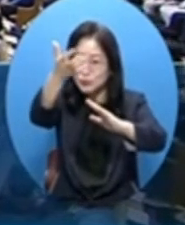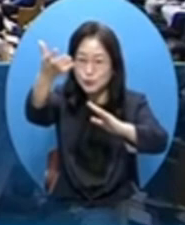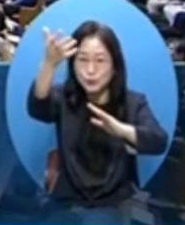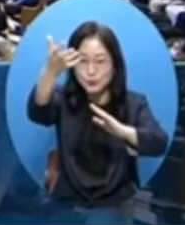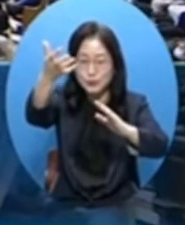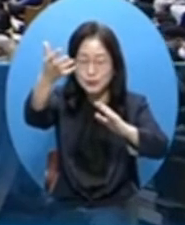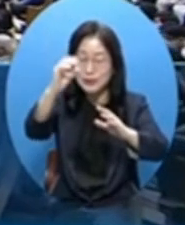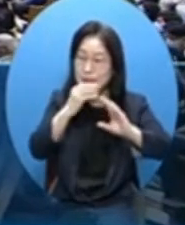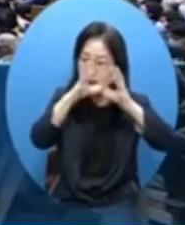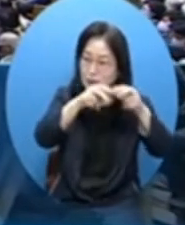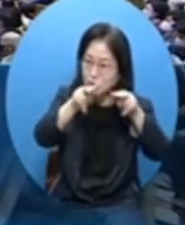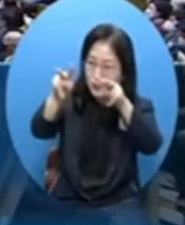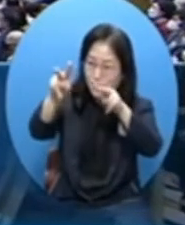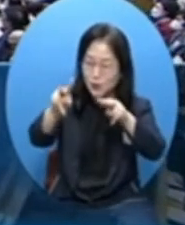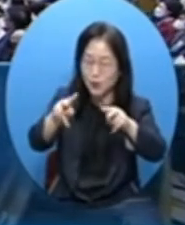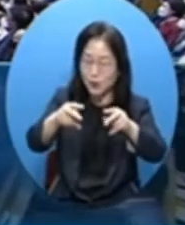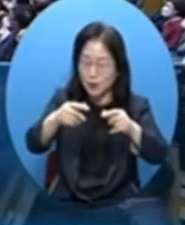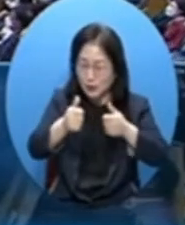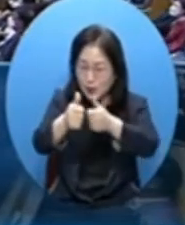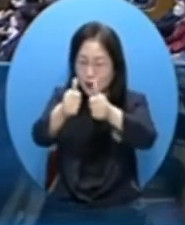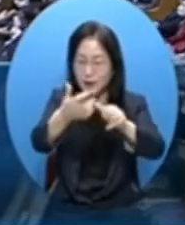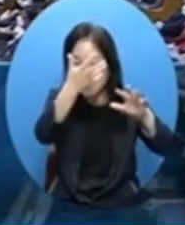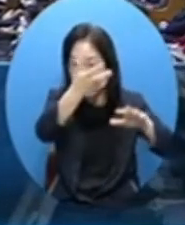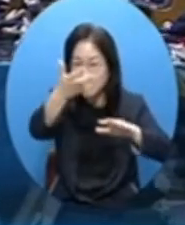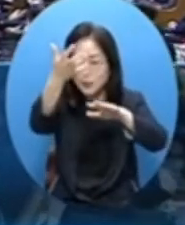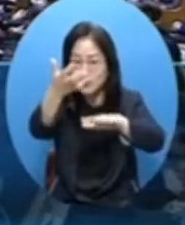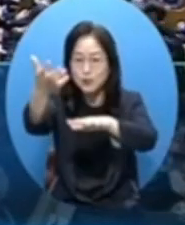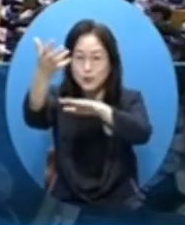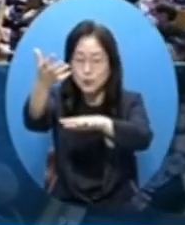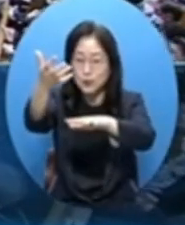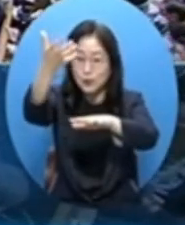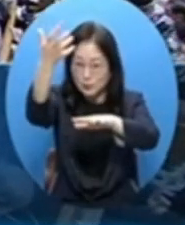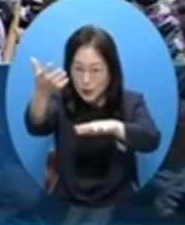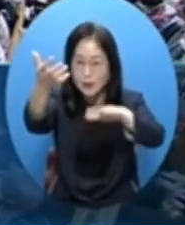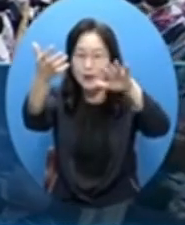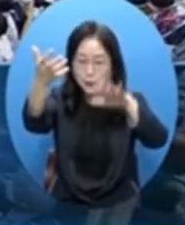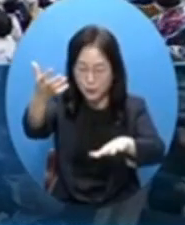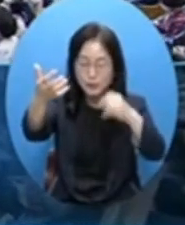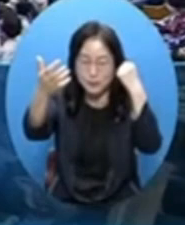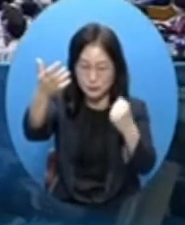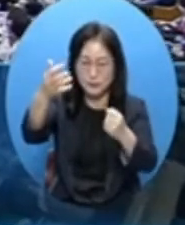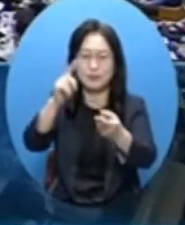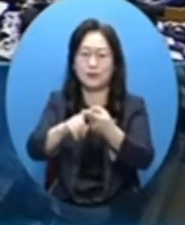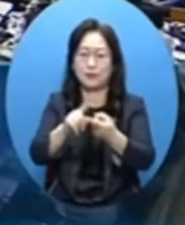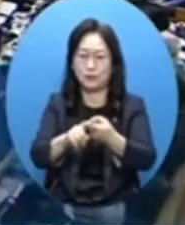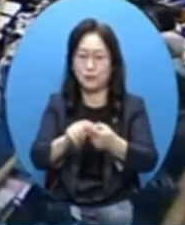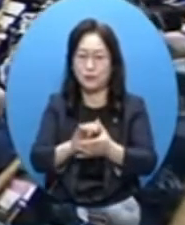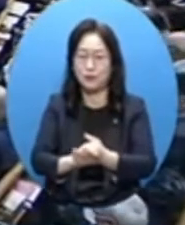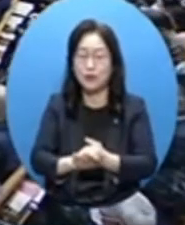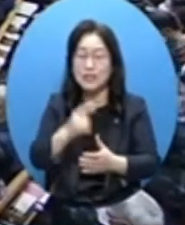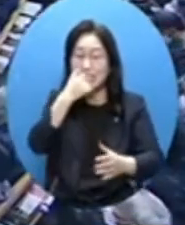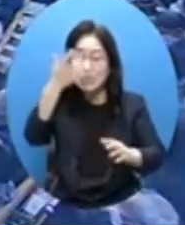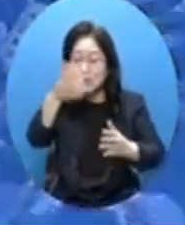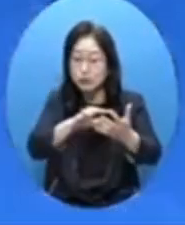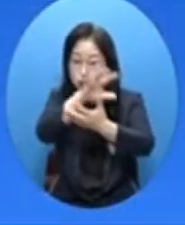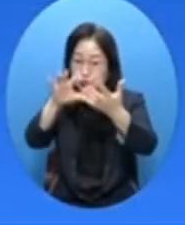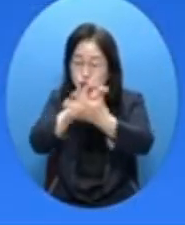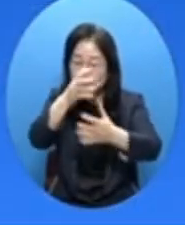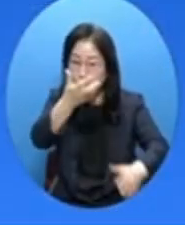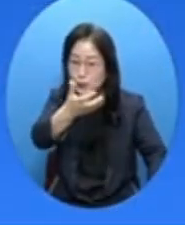이스라엘 자손이 곧 행진하였고 구름이 머무는 곳에 이스라엘 자손이 진을 쳤으니 구름이 떠서 앞으로